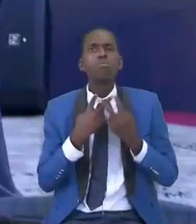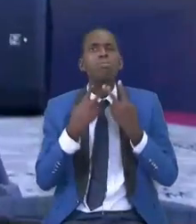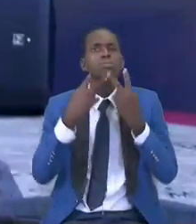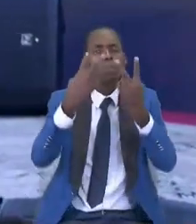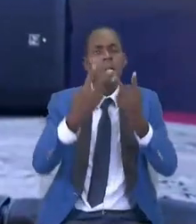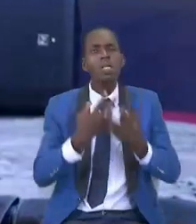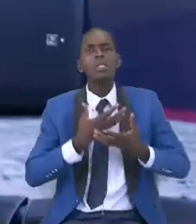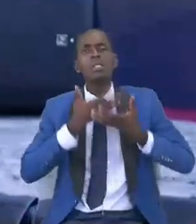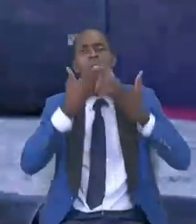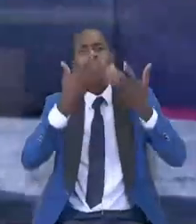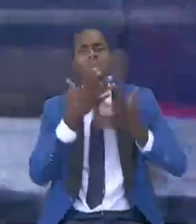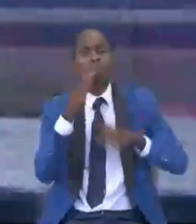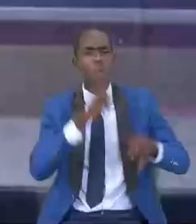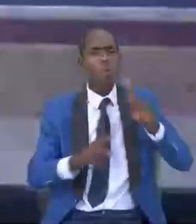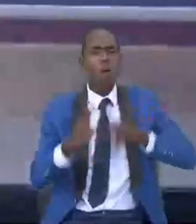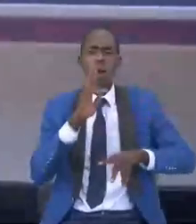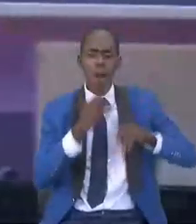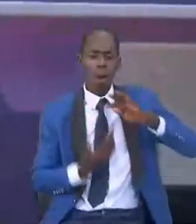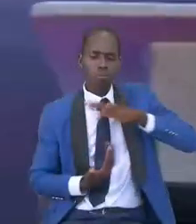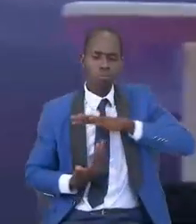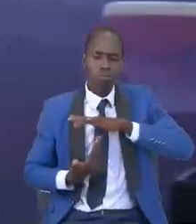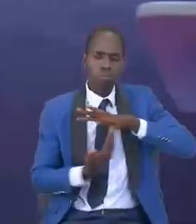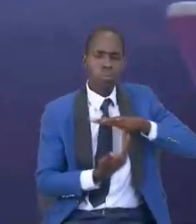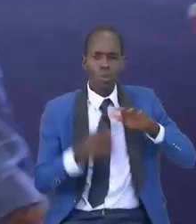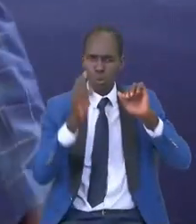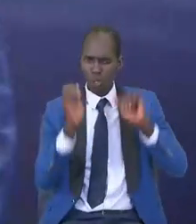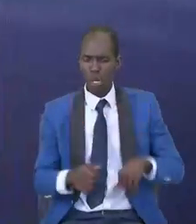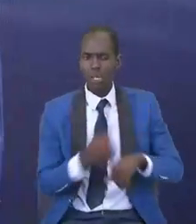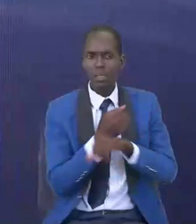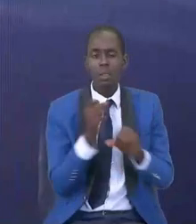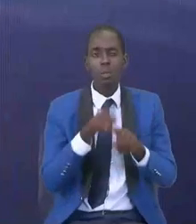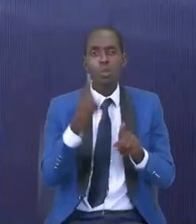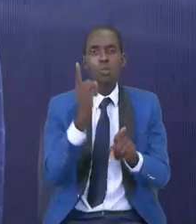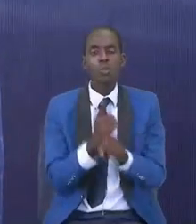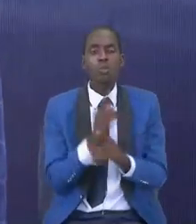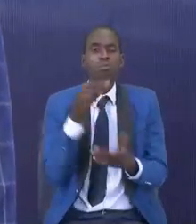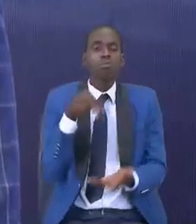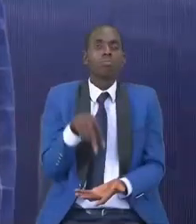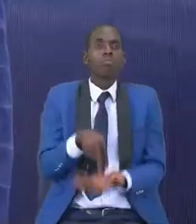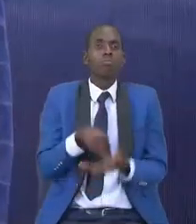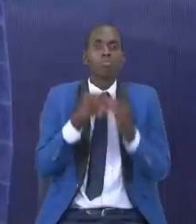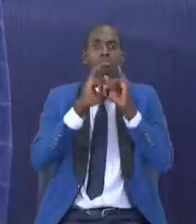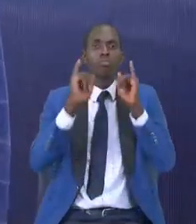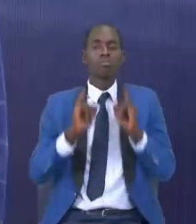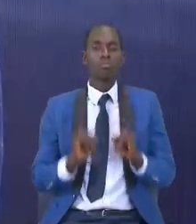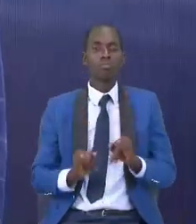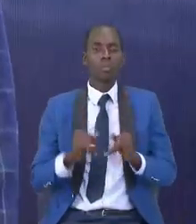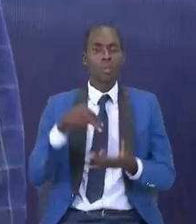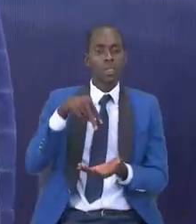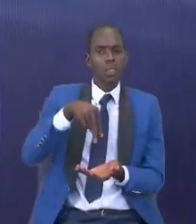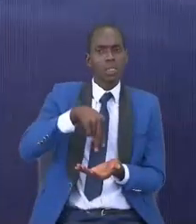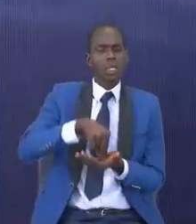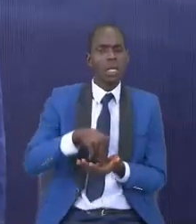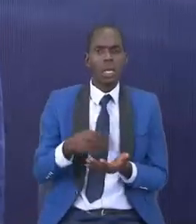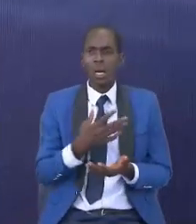les gémissements, tu entends que les gens sont en train de brûler. Tu peux les secourir, mais tu restes là-bas.